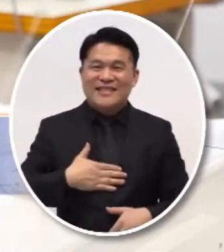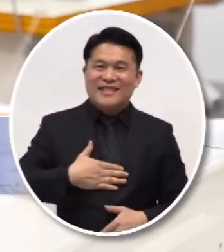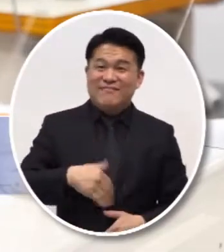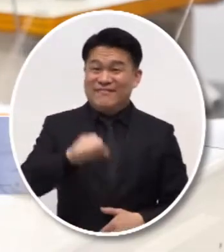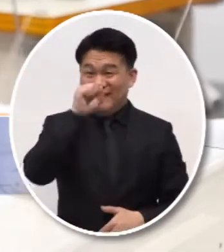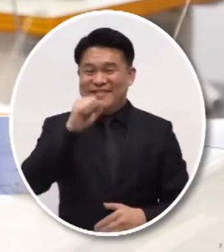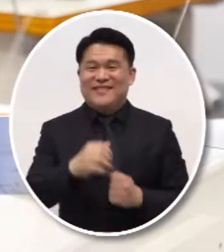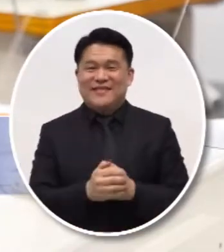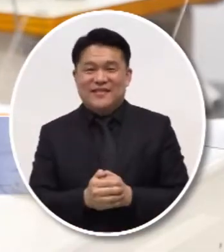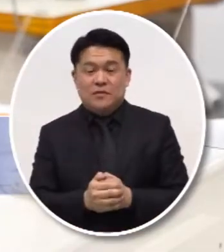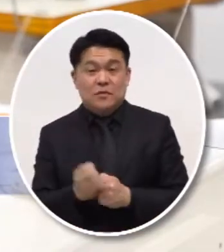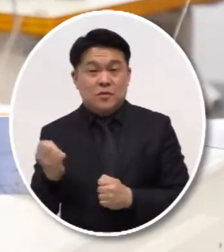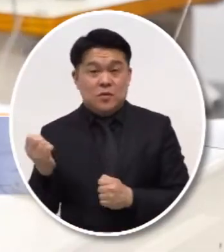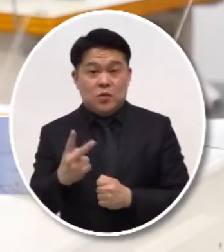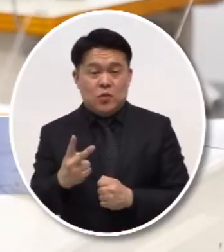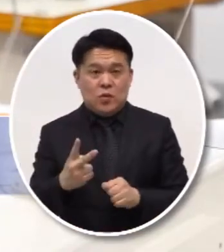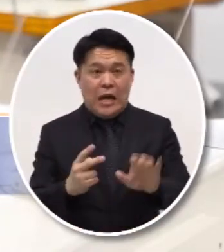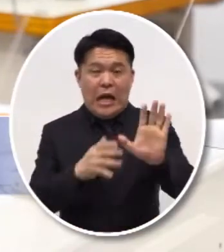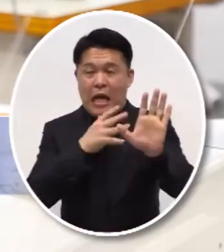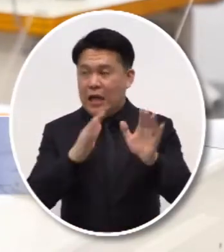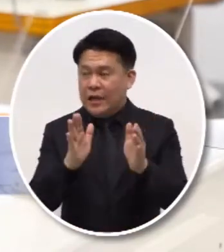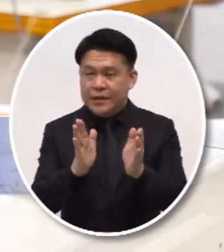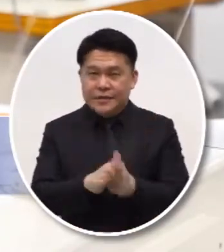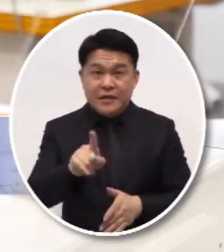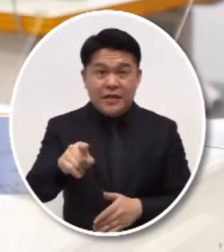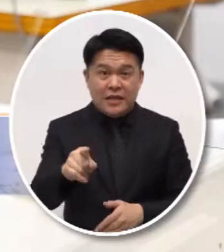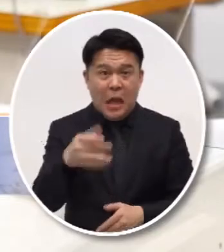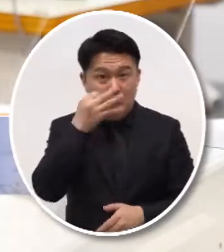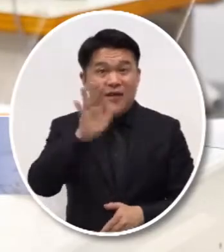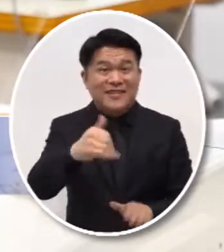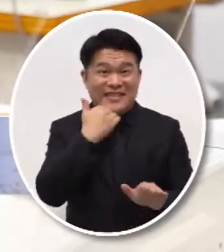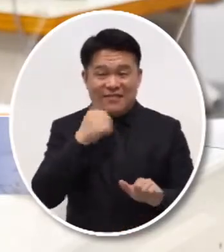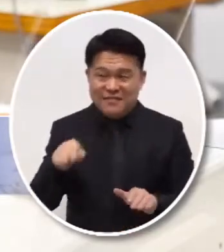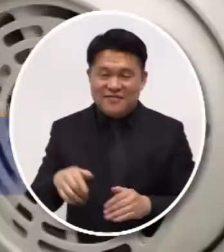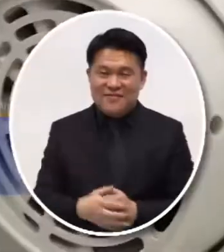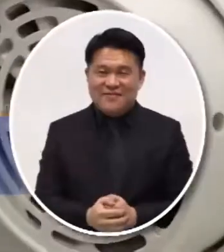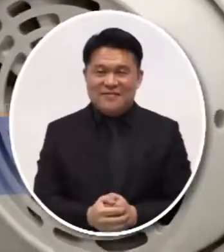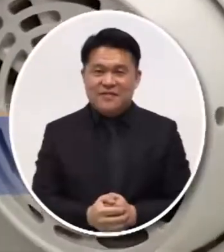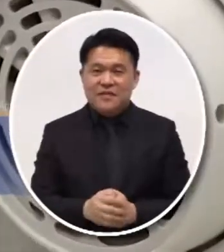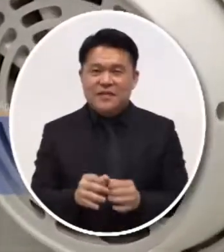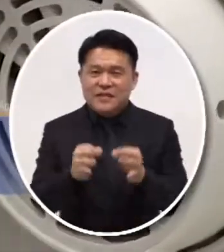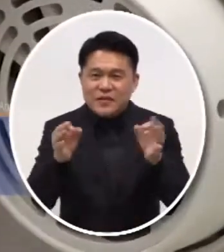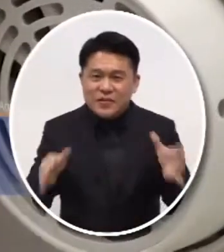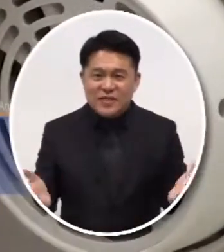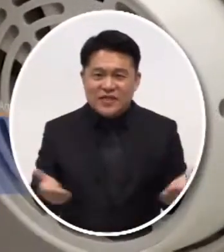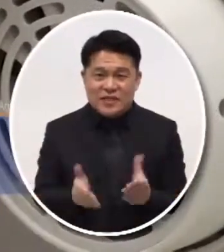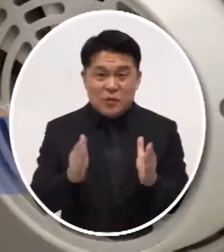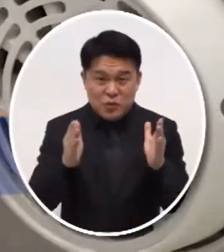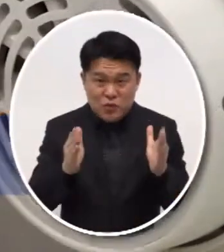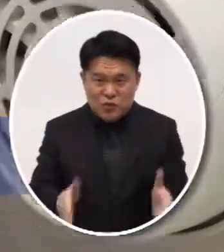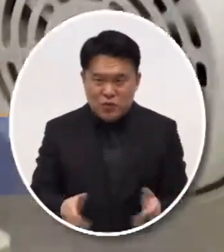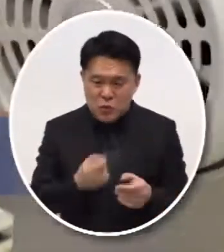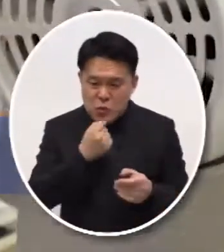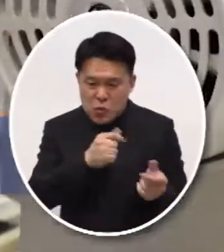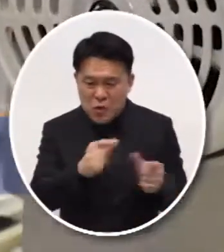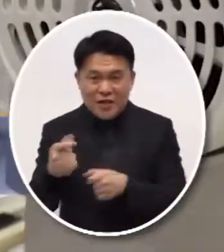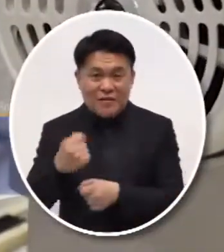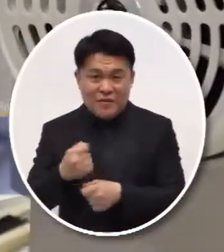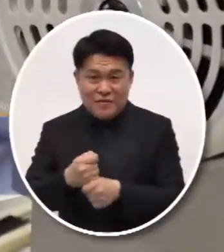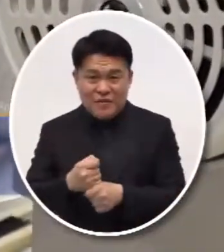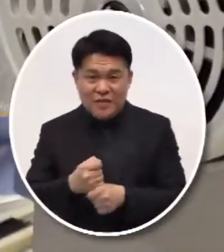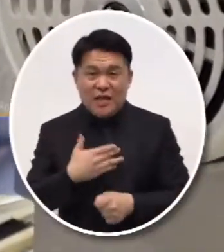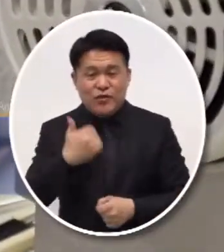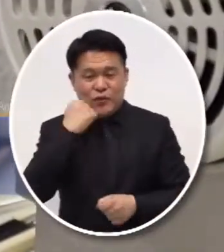뭐 기분 너무너무 좋고요. 그리고 잠깐 보여드릴까 했어요. 그동안 여기서 하면서 이런 거 만들어서